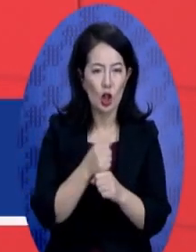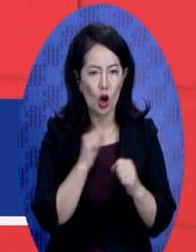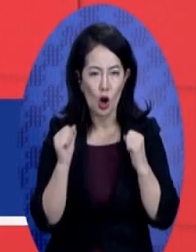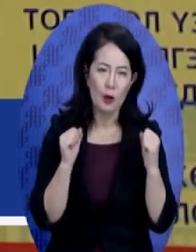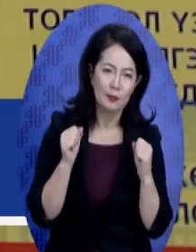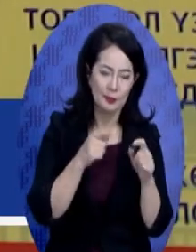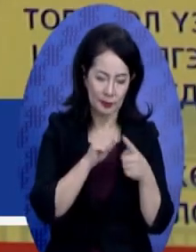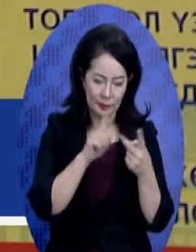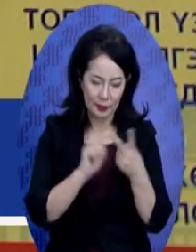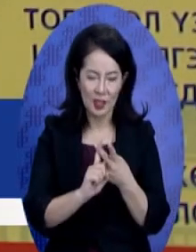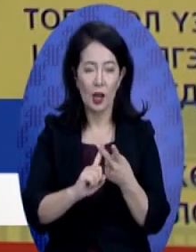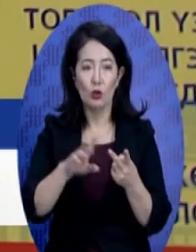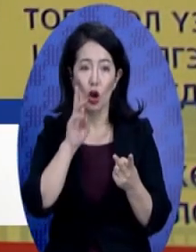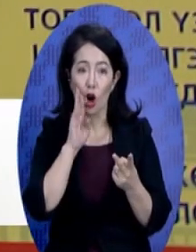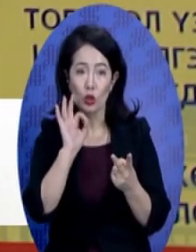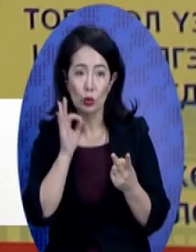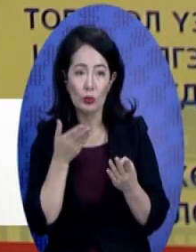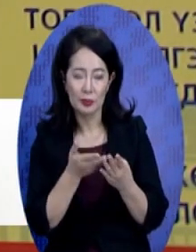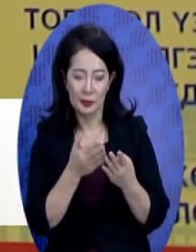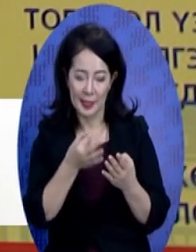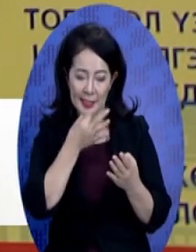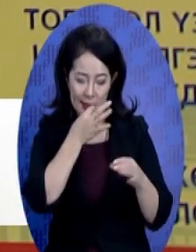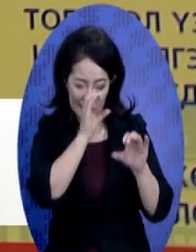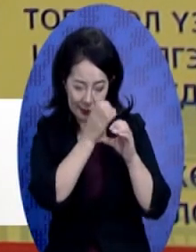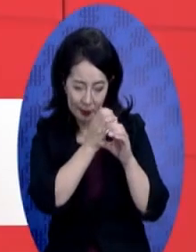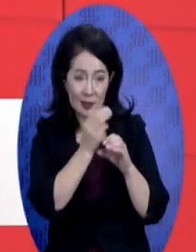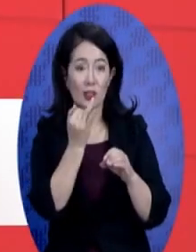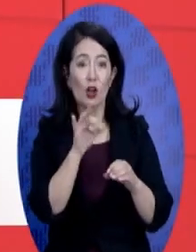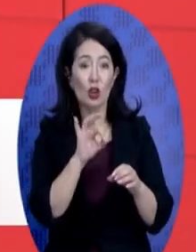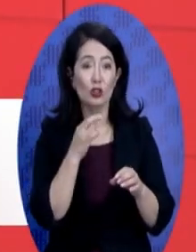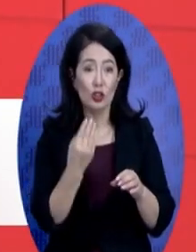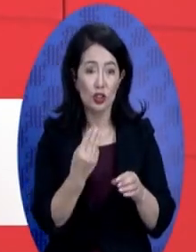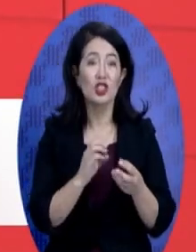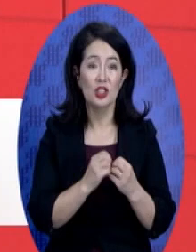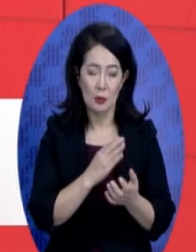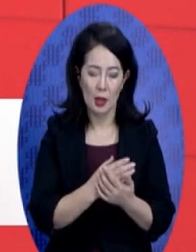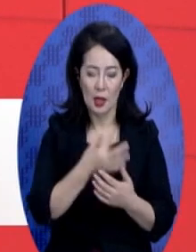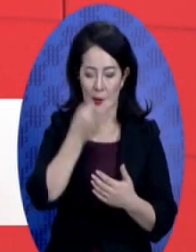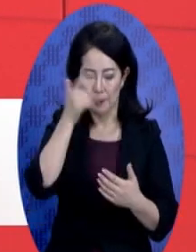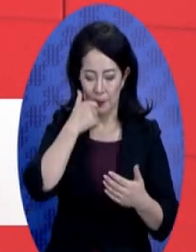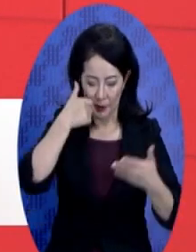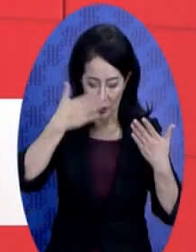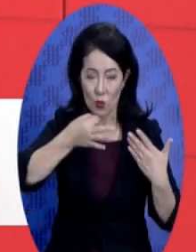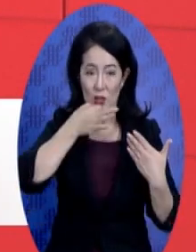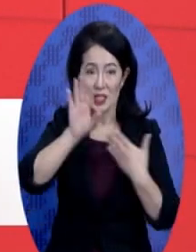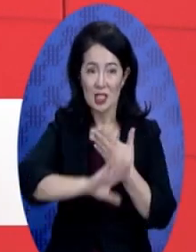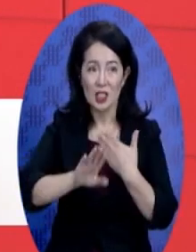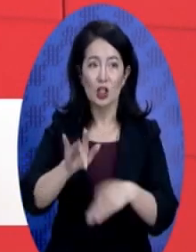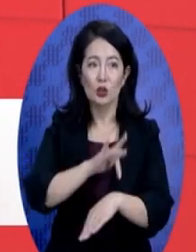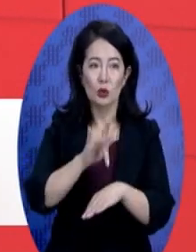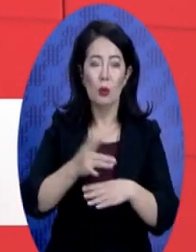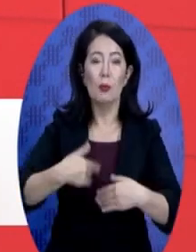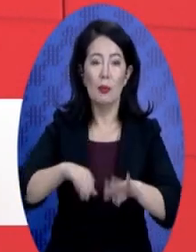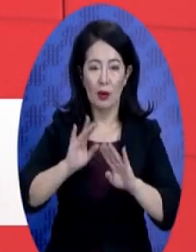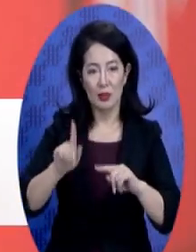бодлого хэрэгжүүлсэн байгаа. Манайд одоо эрт илрүүлэх үдлэг маань явагдаж байгаа. Эрүүл мэндийн одоо өршлөн сэргийлэх төв ер нь бол цаашдаа байгуулах